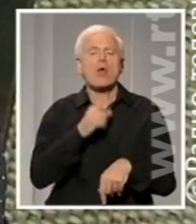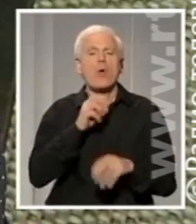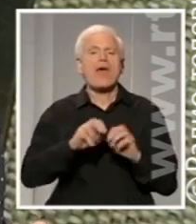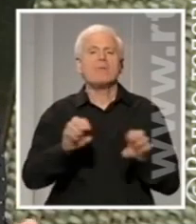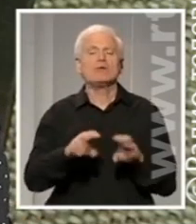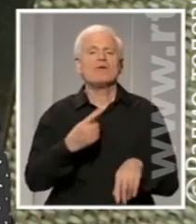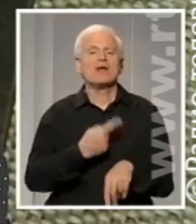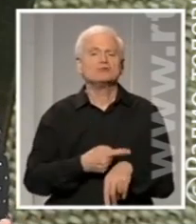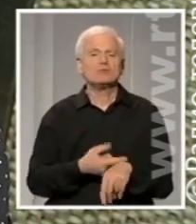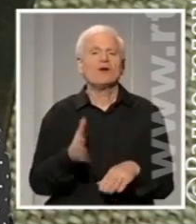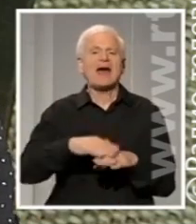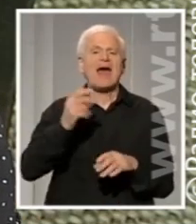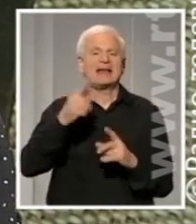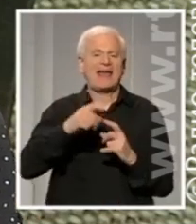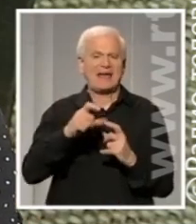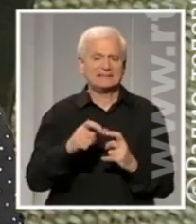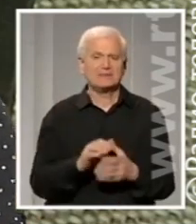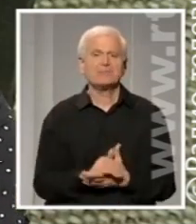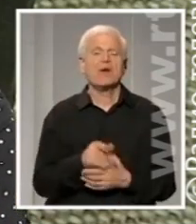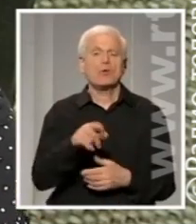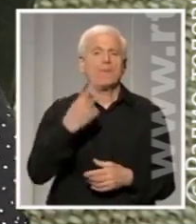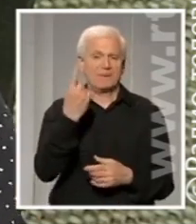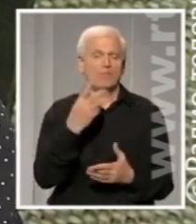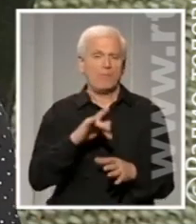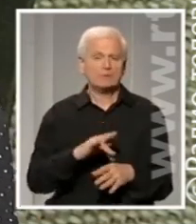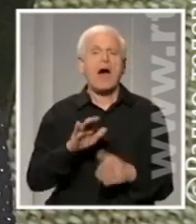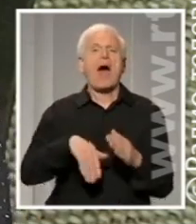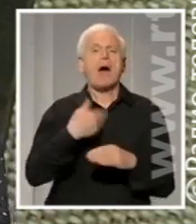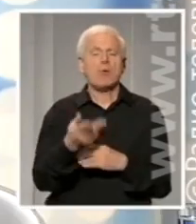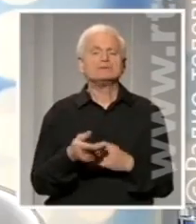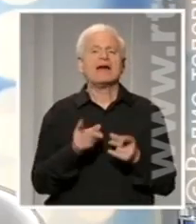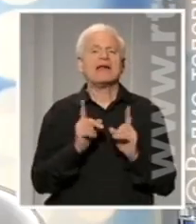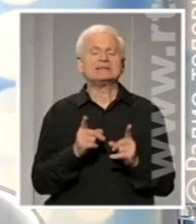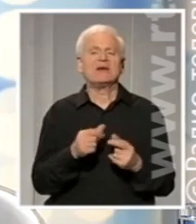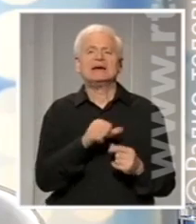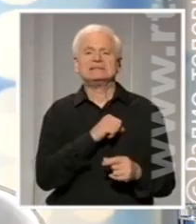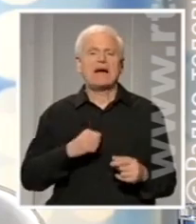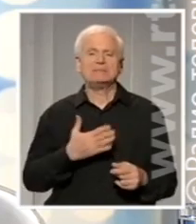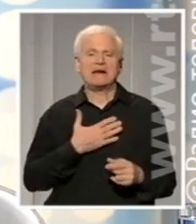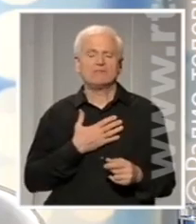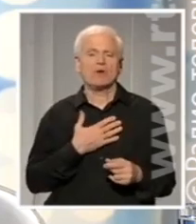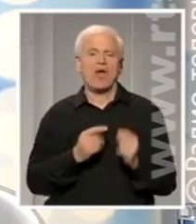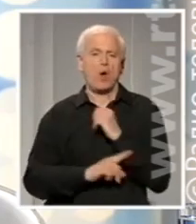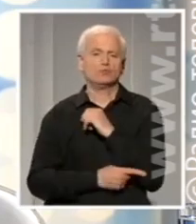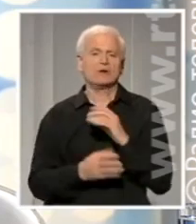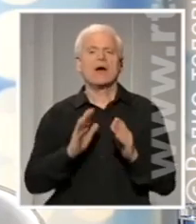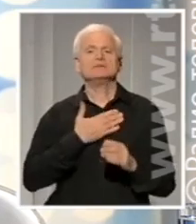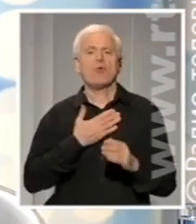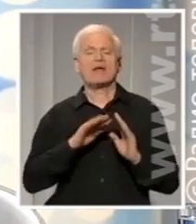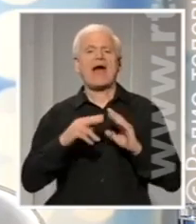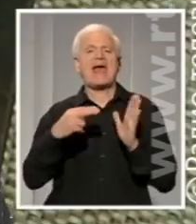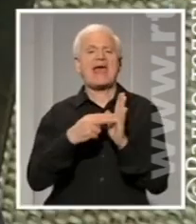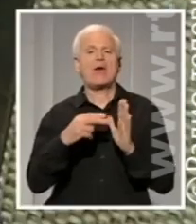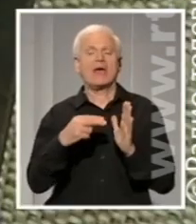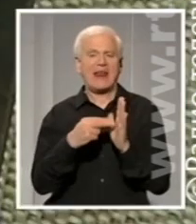emitovanja časova na RTS. To je znači ipak negde prioritet, a onda ovo nastavnik ide svaki za svoju decu, za svoju učionicu